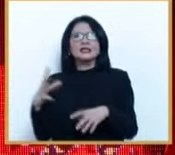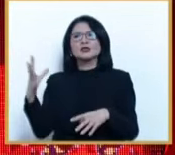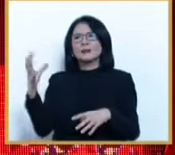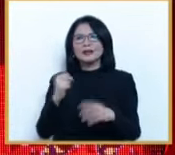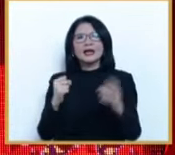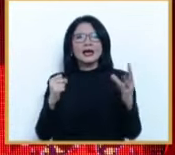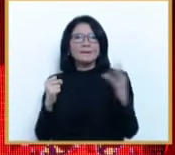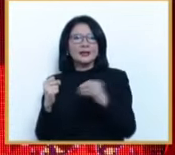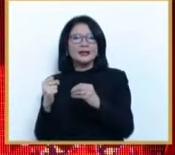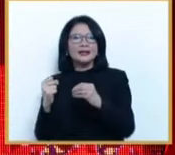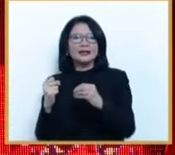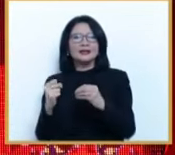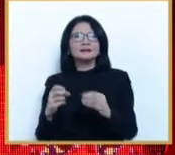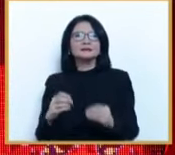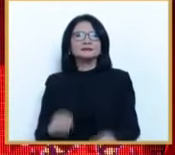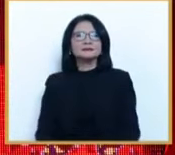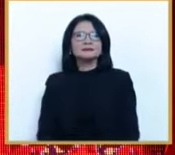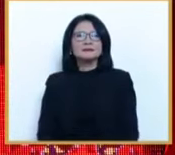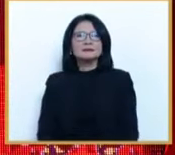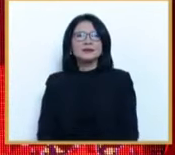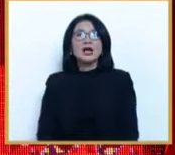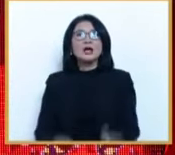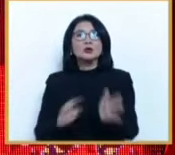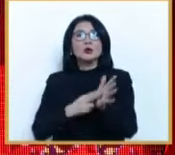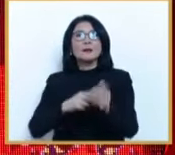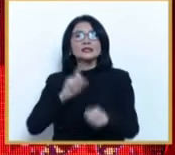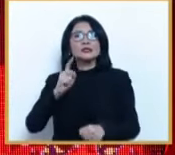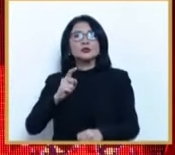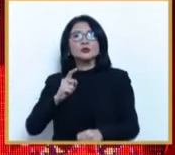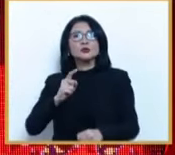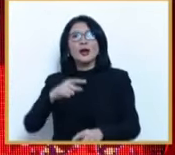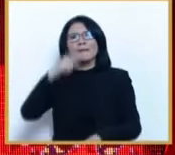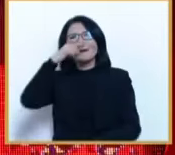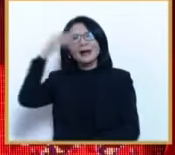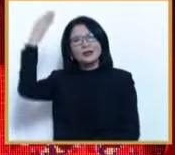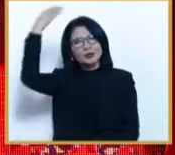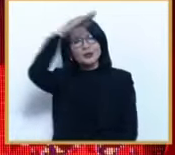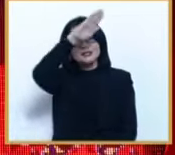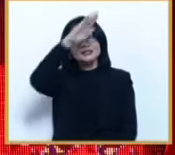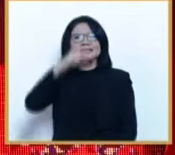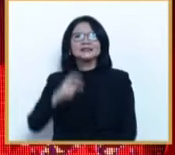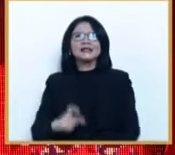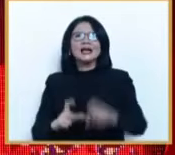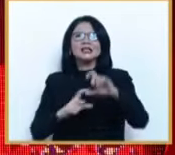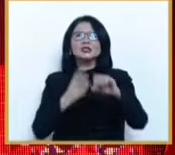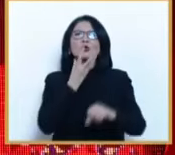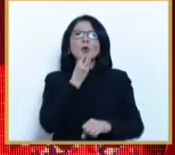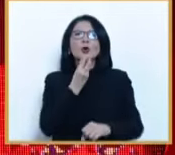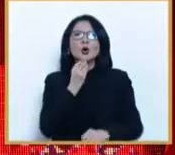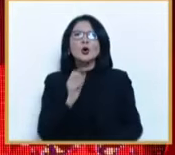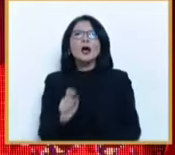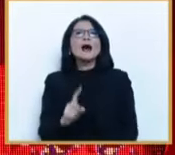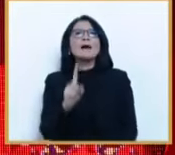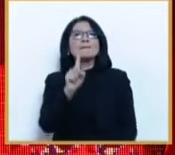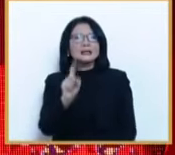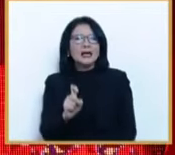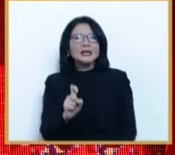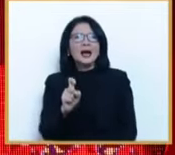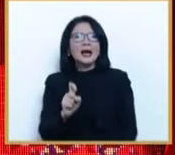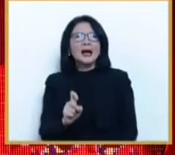menanggapi kami persilakan paslon nomor urut 1 Bapak Ridwan Kamil dan bapak suswono untuk bertanya